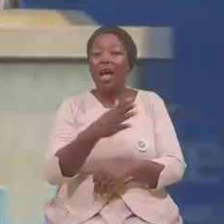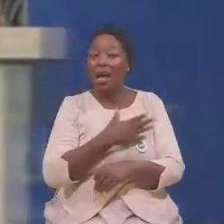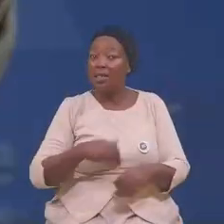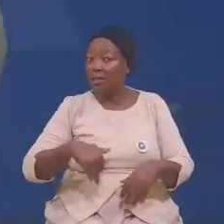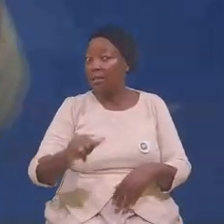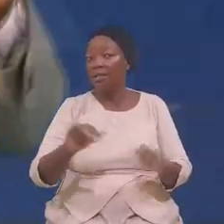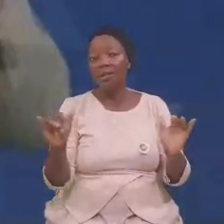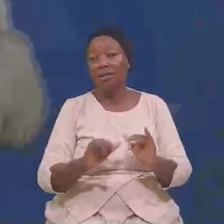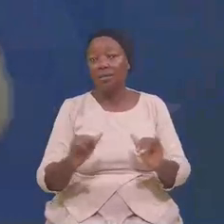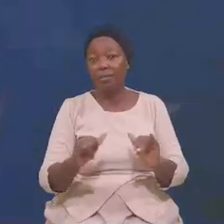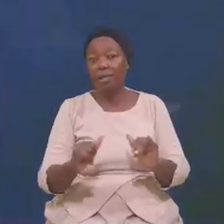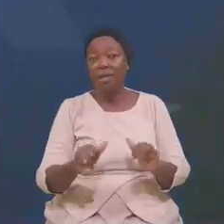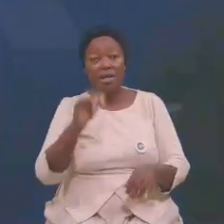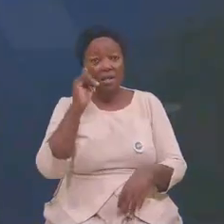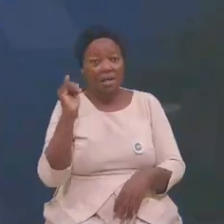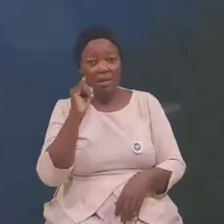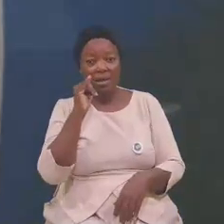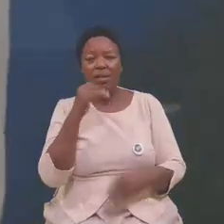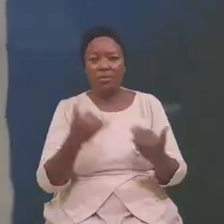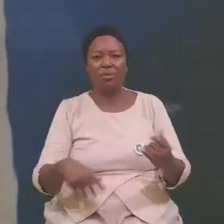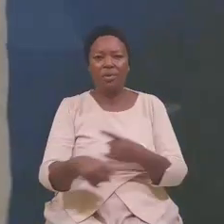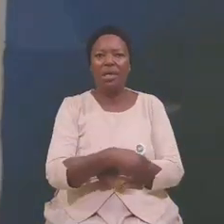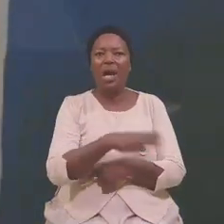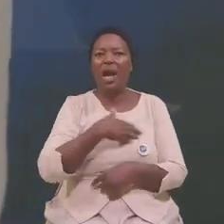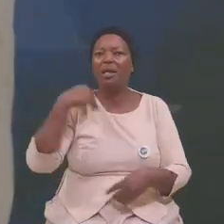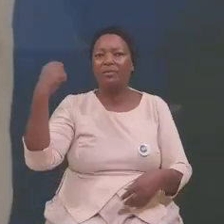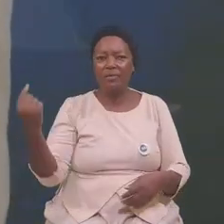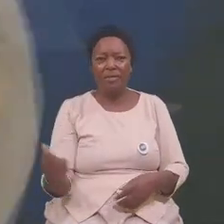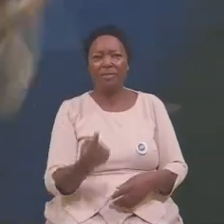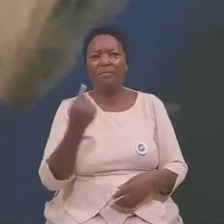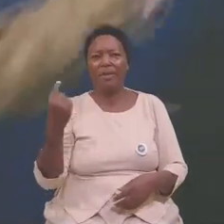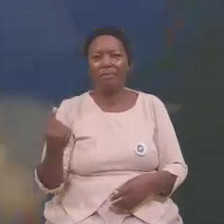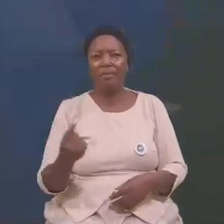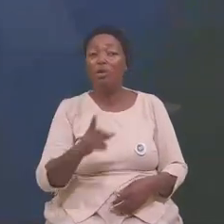même, hier, aujourd'hui et éternellement.